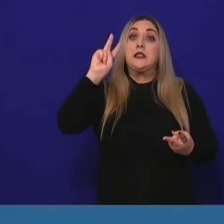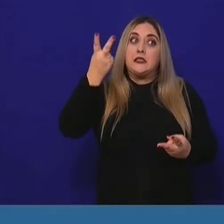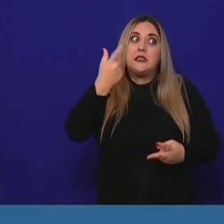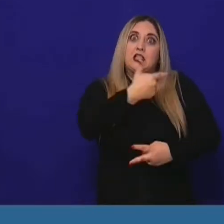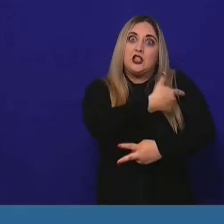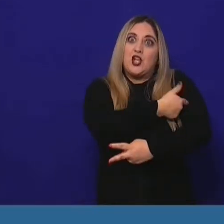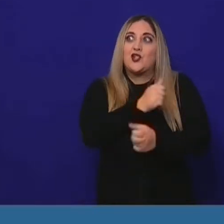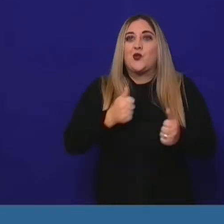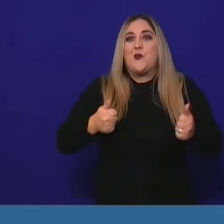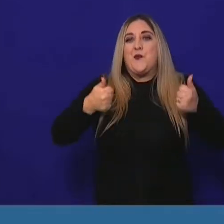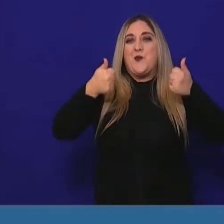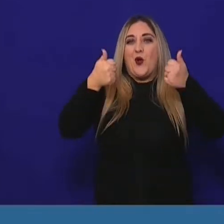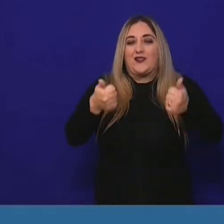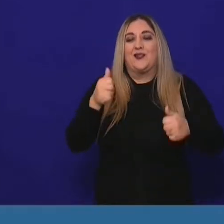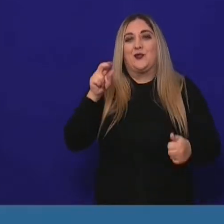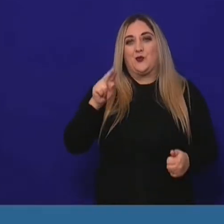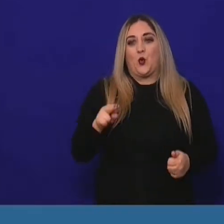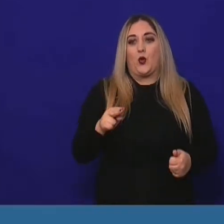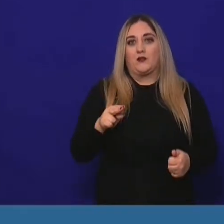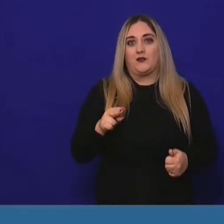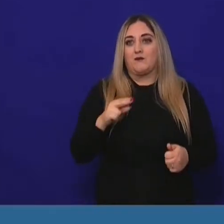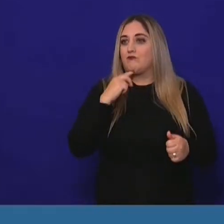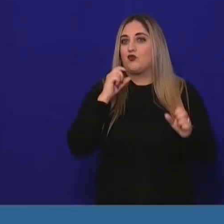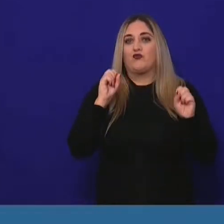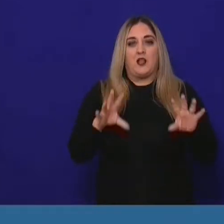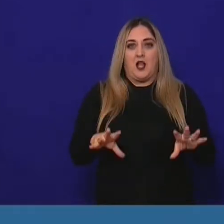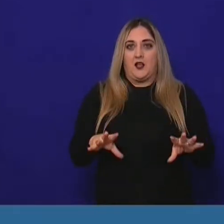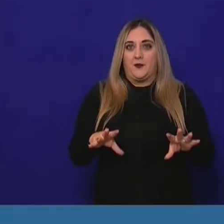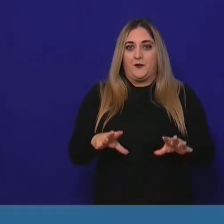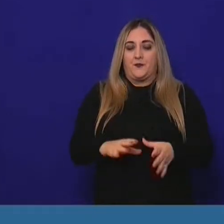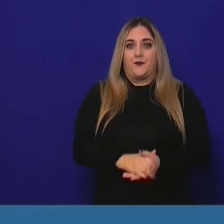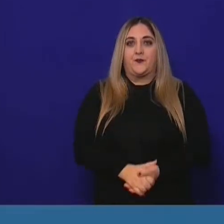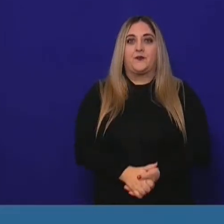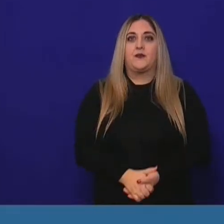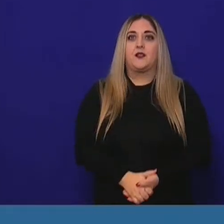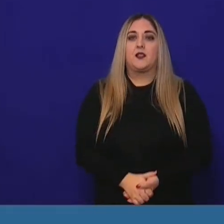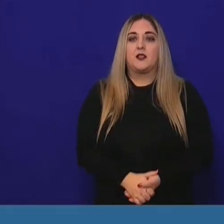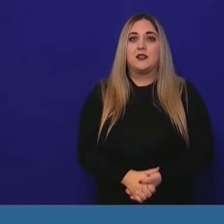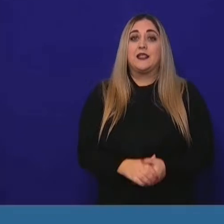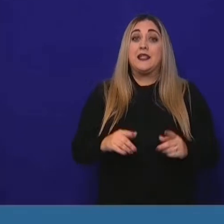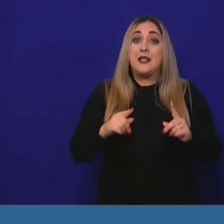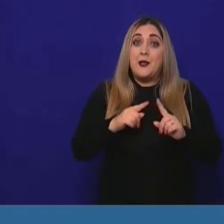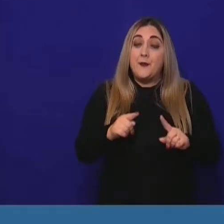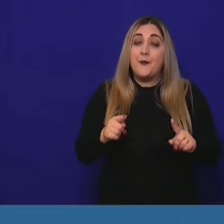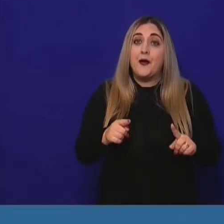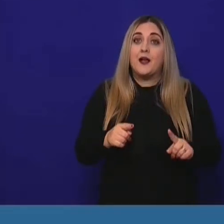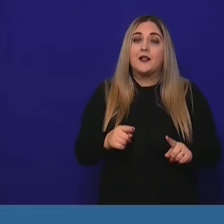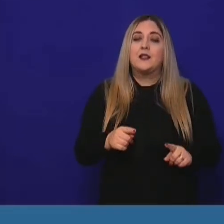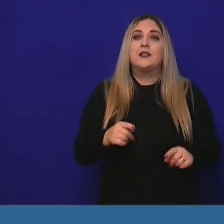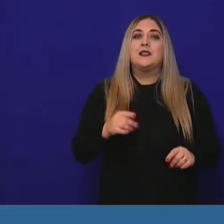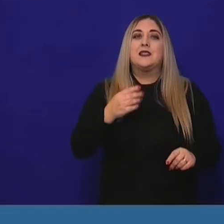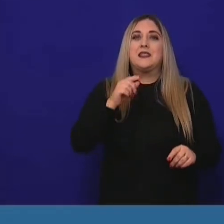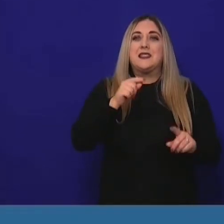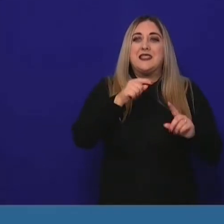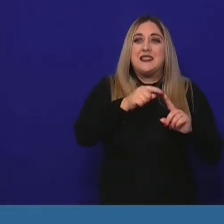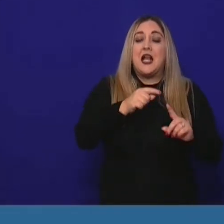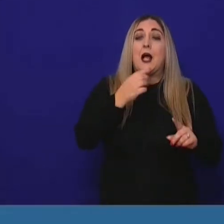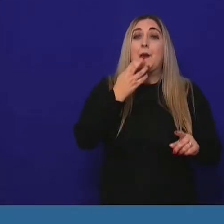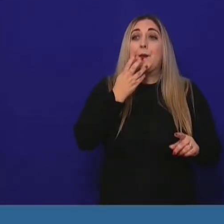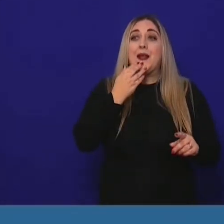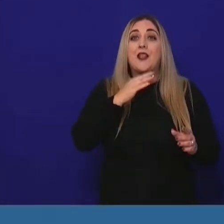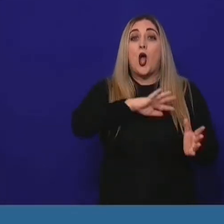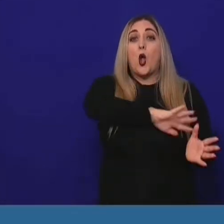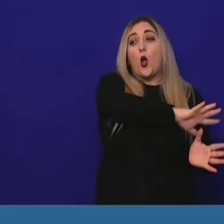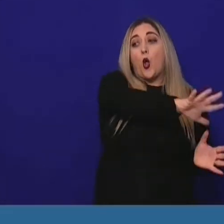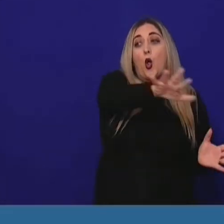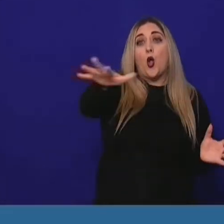li tieħdu t-tieni doża ukoll. Però importanti li sakemm aħna jkollna il-popolazzjoni tagħna li tkun qiegħda